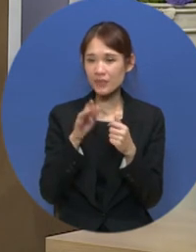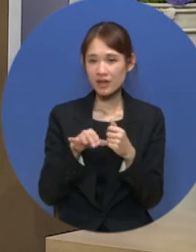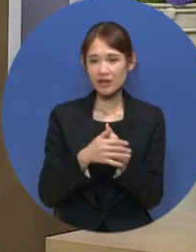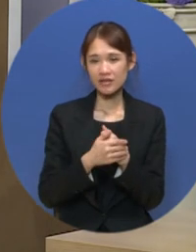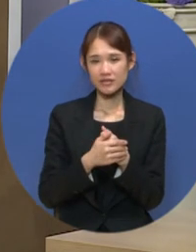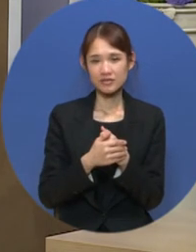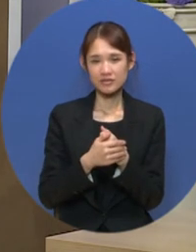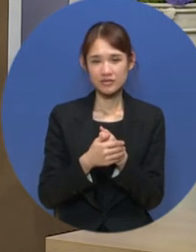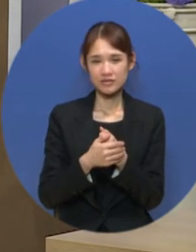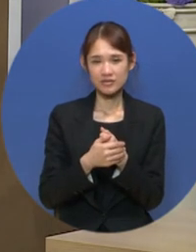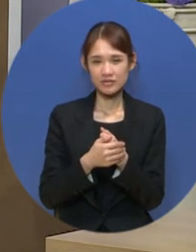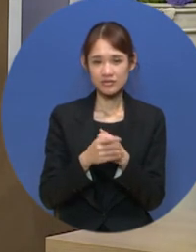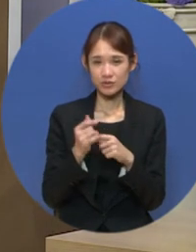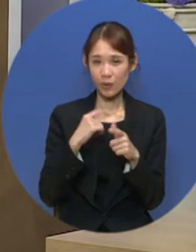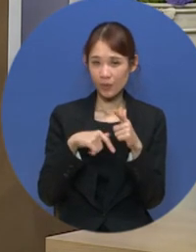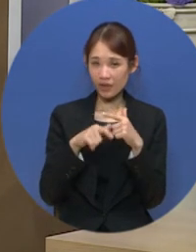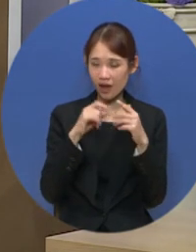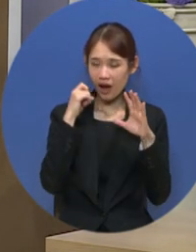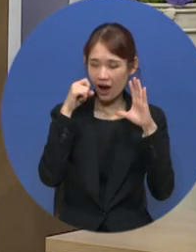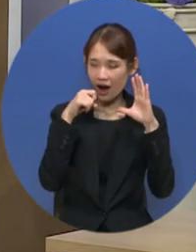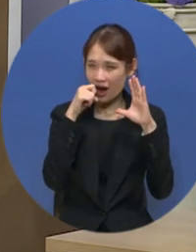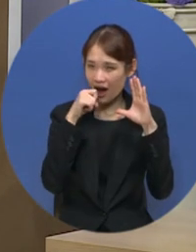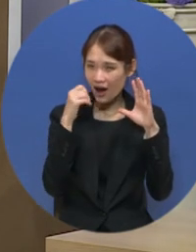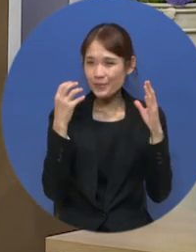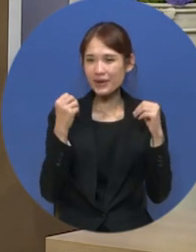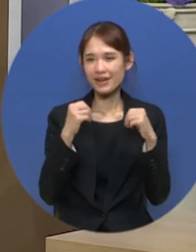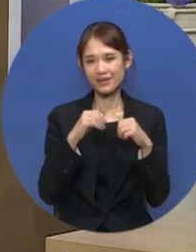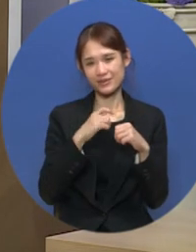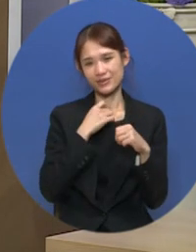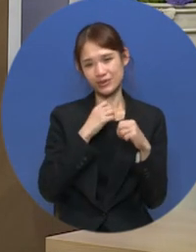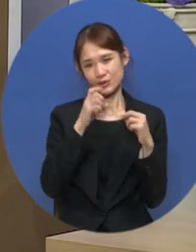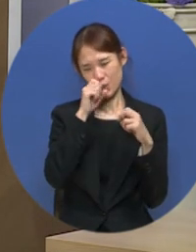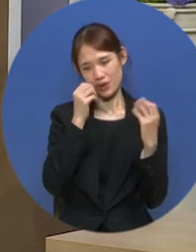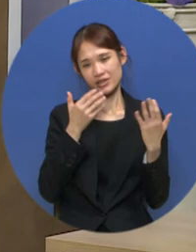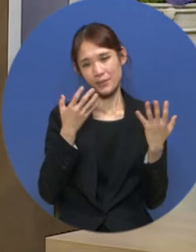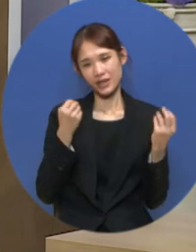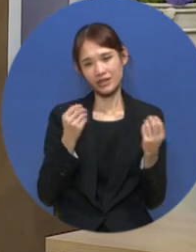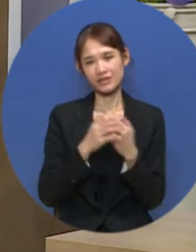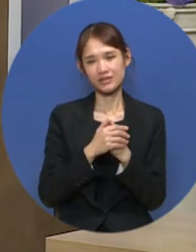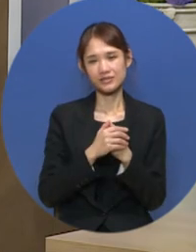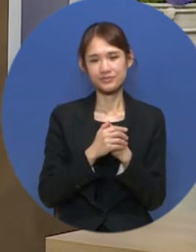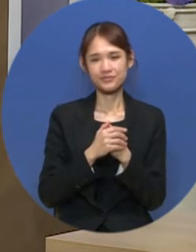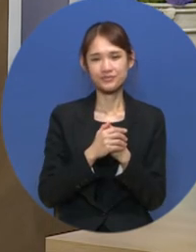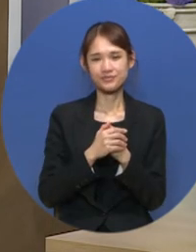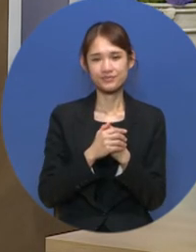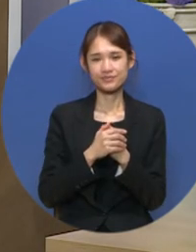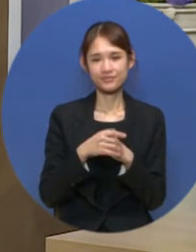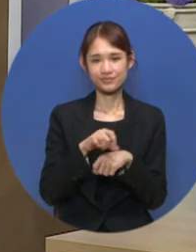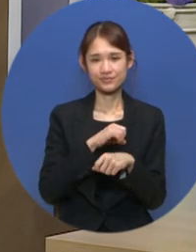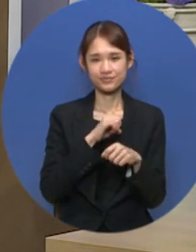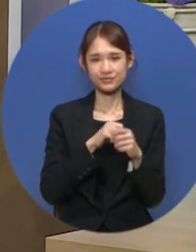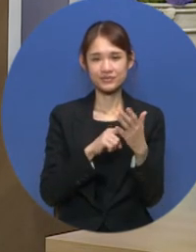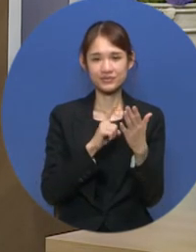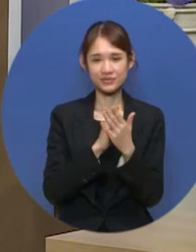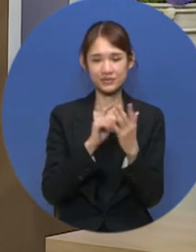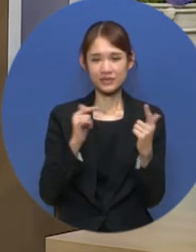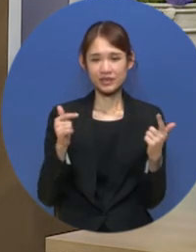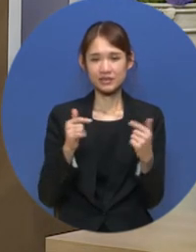사업이기는 하지만 좀더 많이 소문이 났으면 좋겠어요. 이렇게 좋은 일을 많이 하고 있다는 부분이 굳이 또 특정